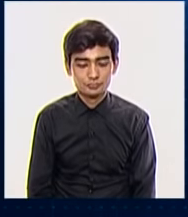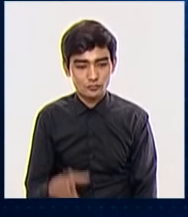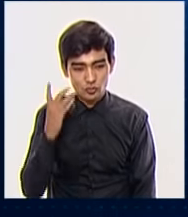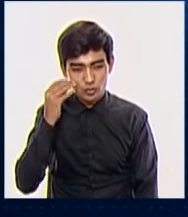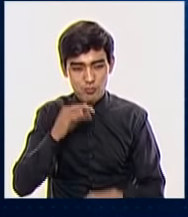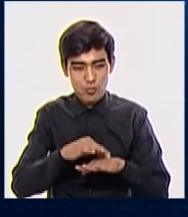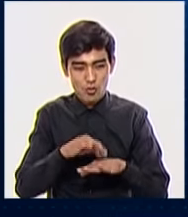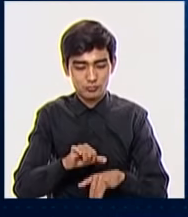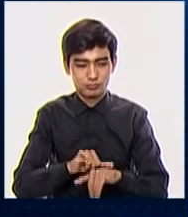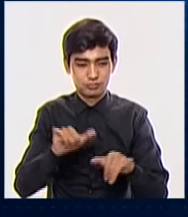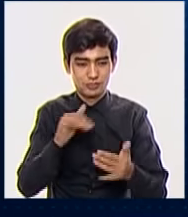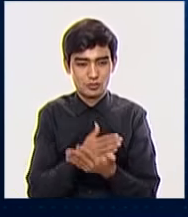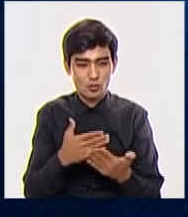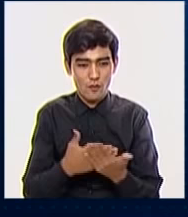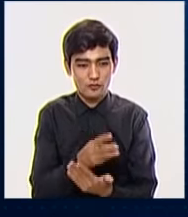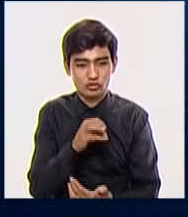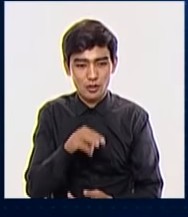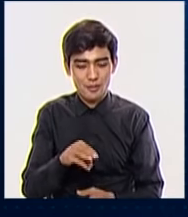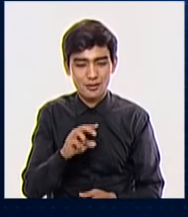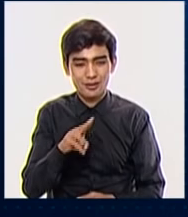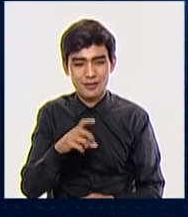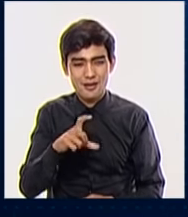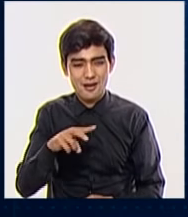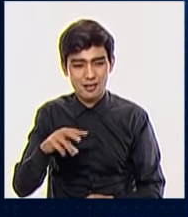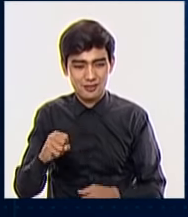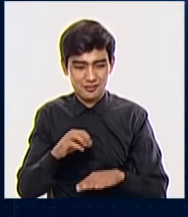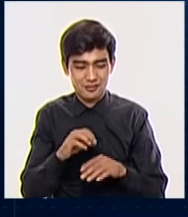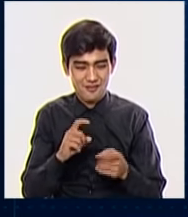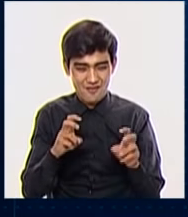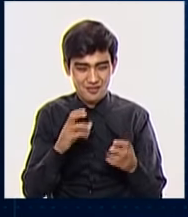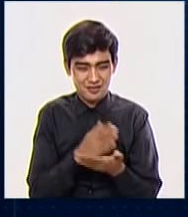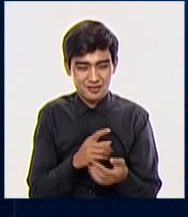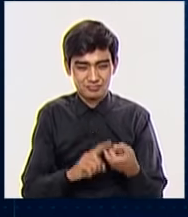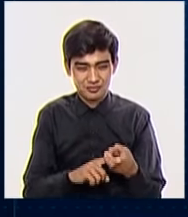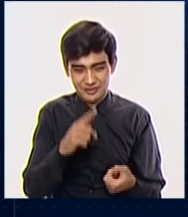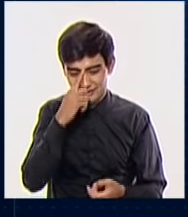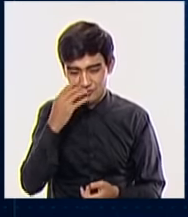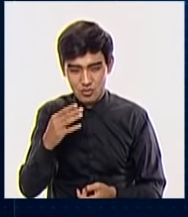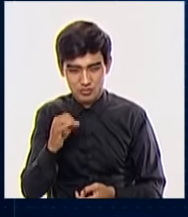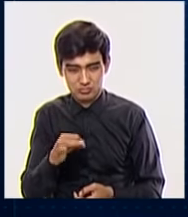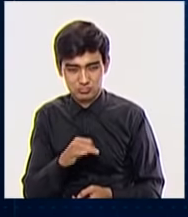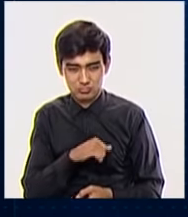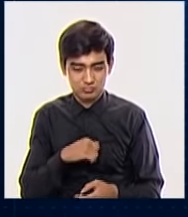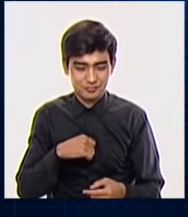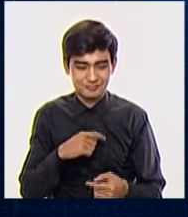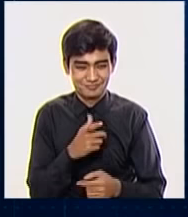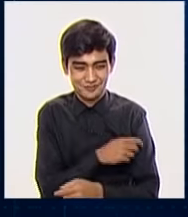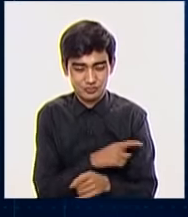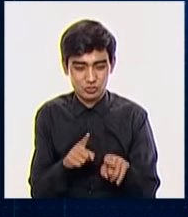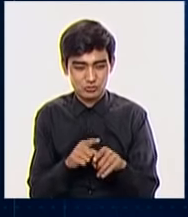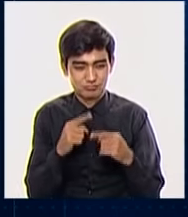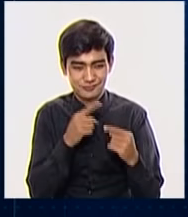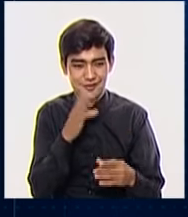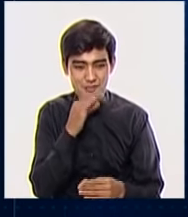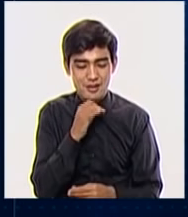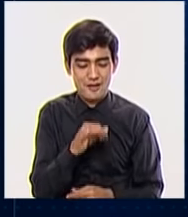Количество заболевших растет из-за нового штамма Дельта. Он более устойчив к вакцинам, считает бельгийский иммунолог Жан-Люк Гала. Он призывает